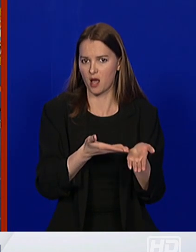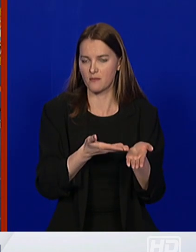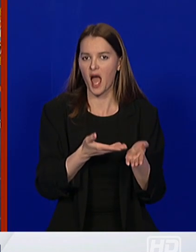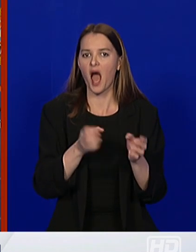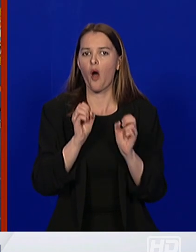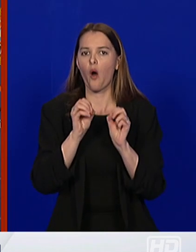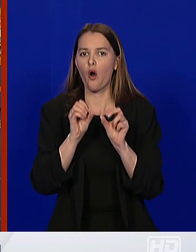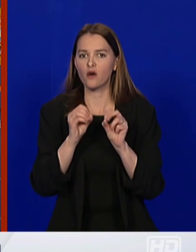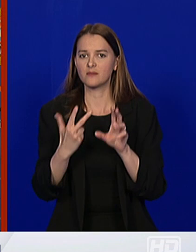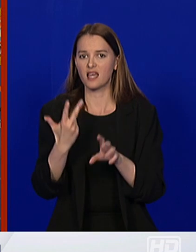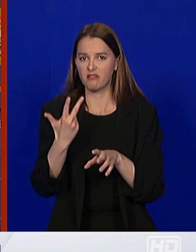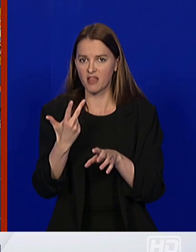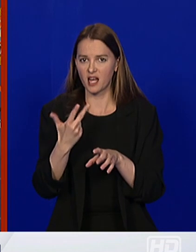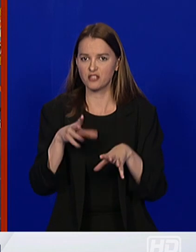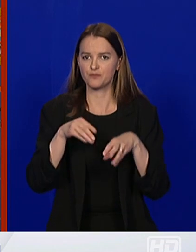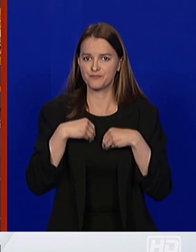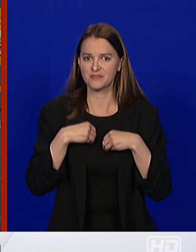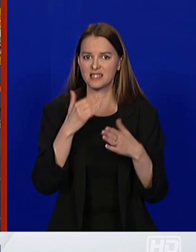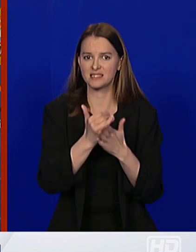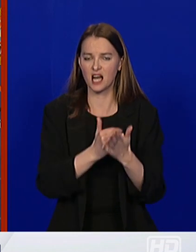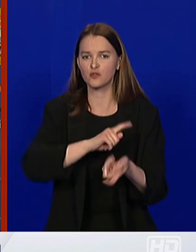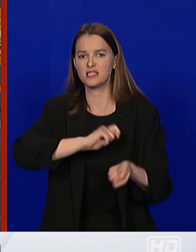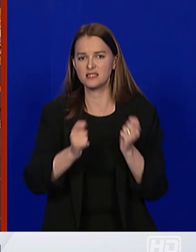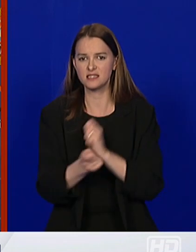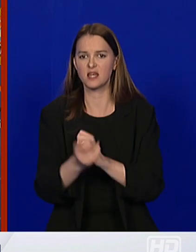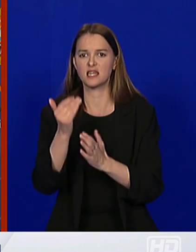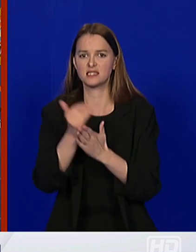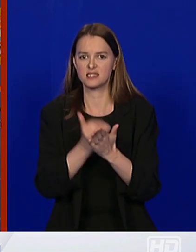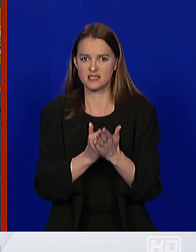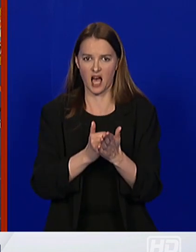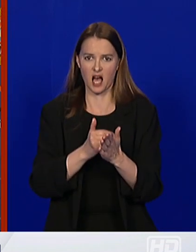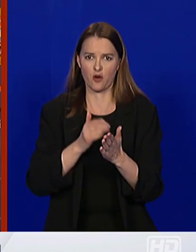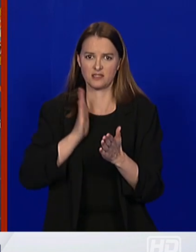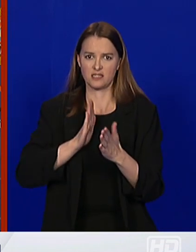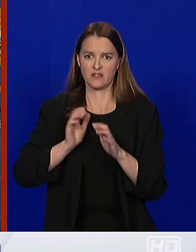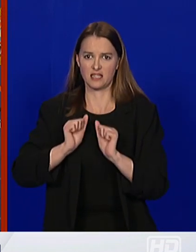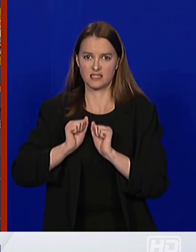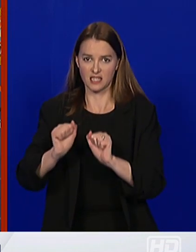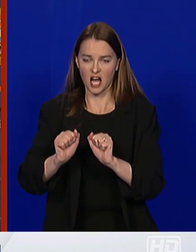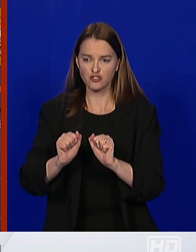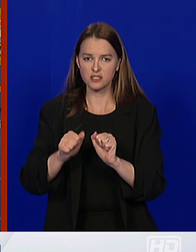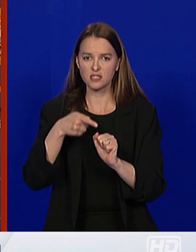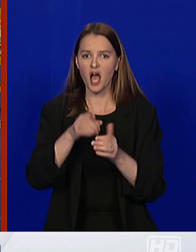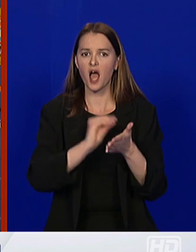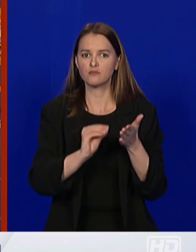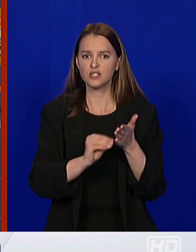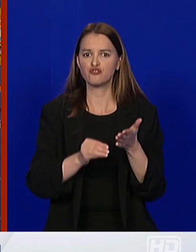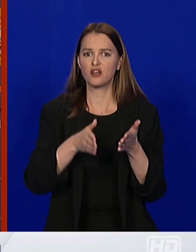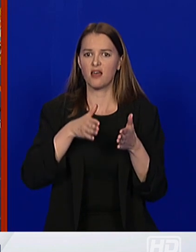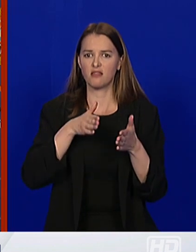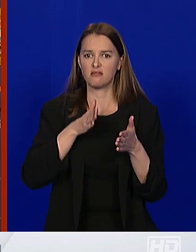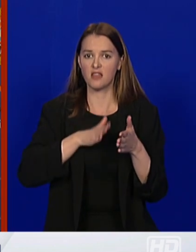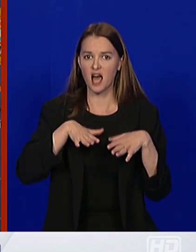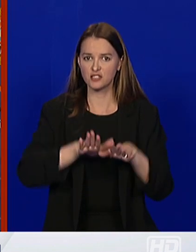18.3. je u svojem zakonu o izmjeni Zakona o civilnoj zaštiti, koji u svojem članku definira da Nacionalni stožer civilne zaštite